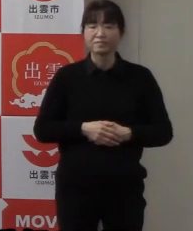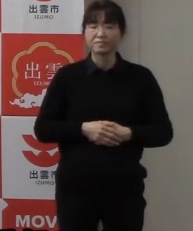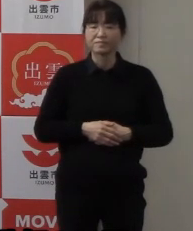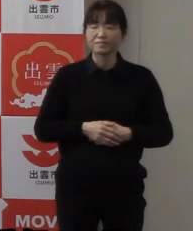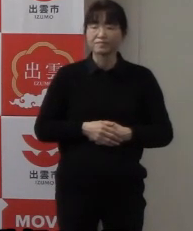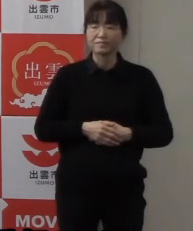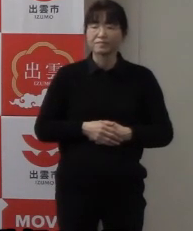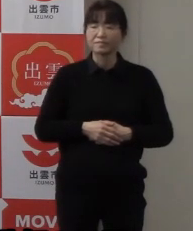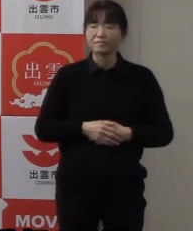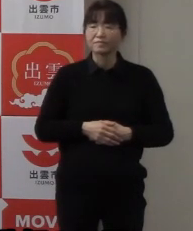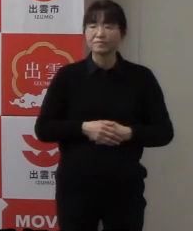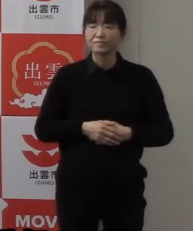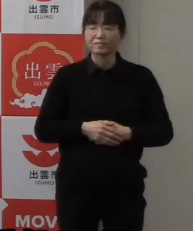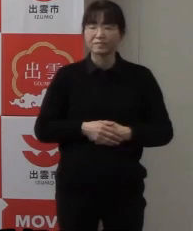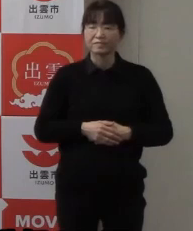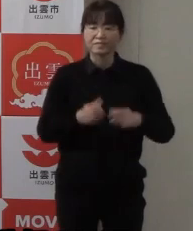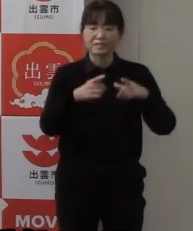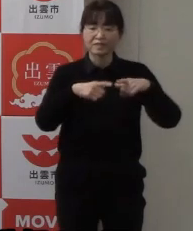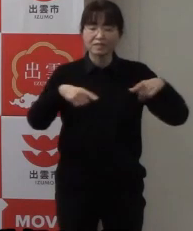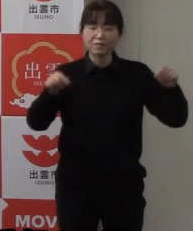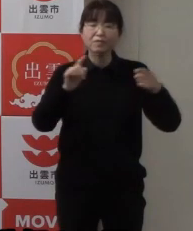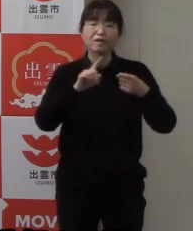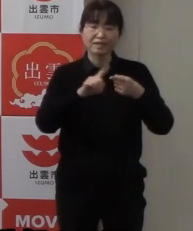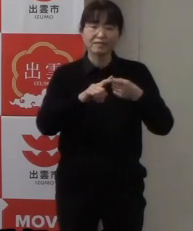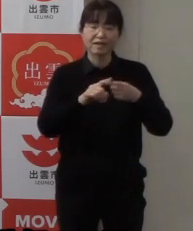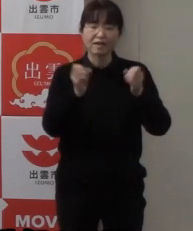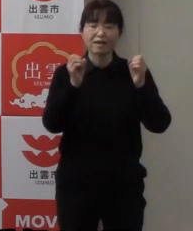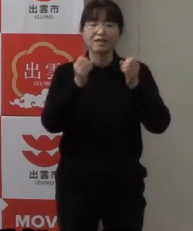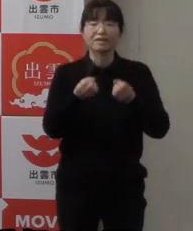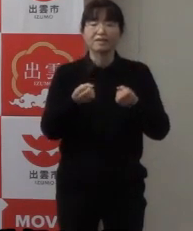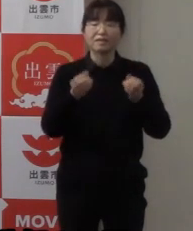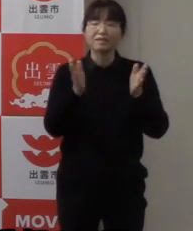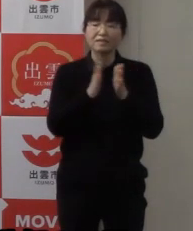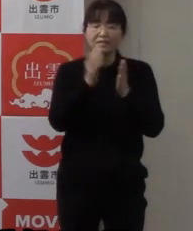また日本らしさやまた神話の雰囲